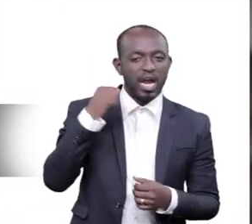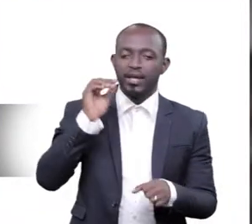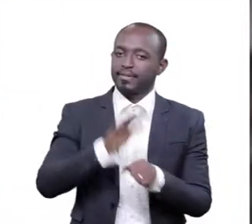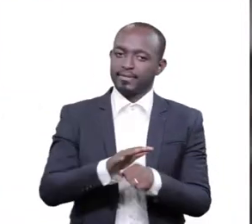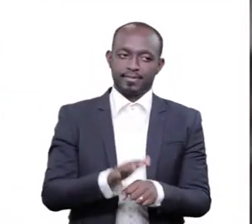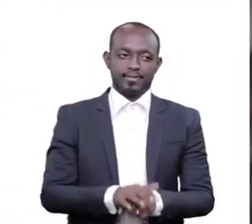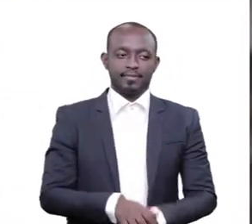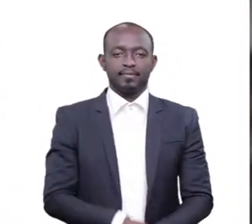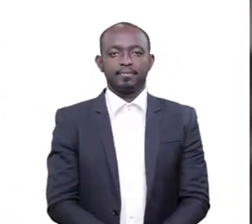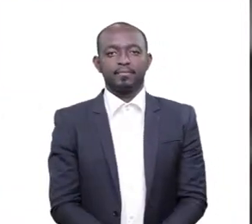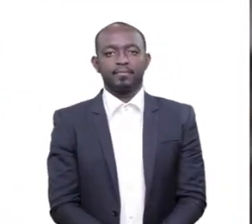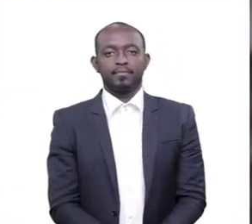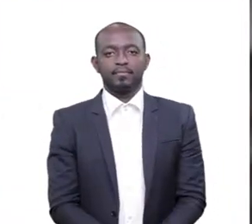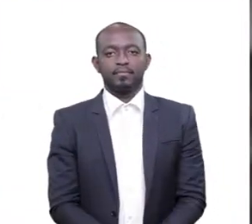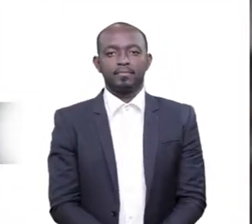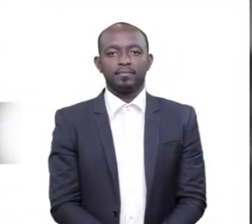sinabeshya